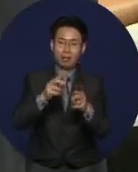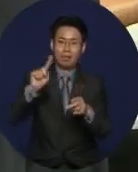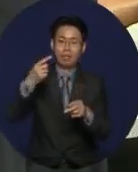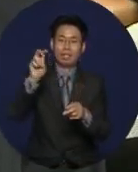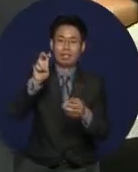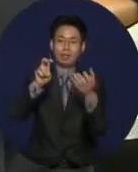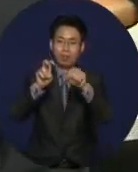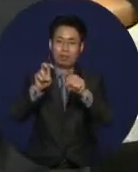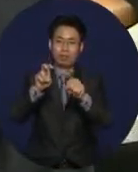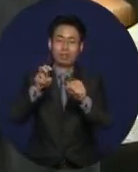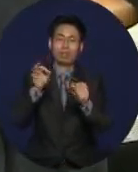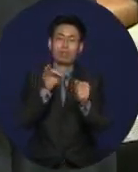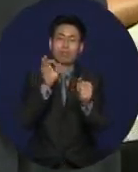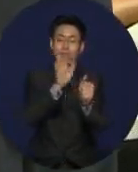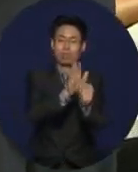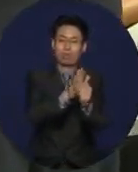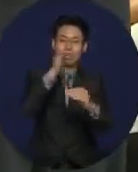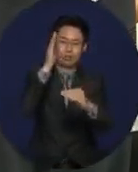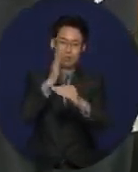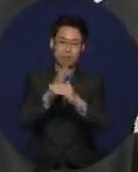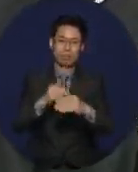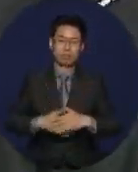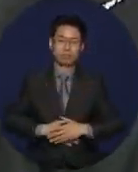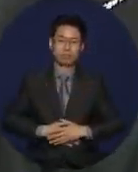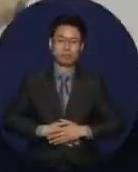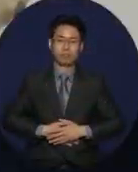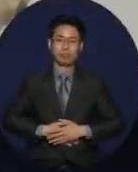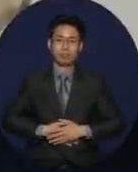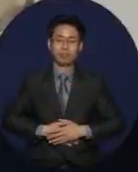사업에 120억 원을 지원하고 있습니다.